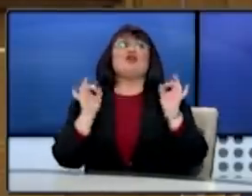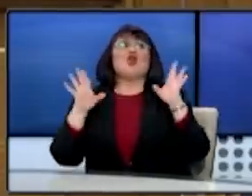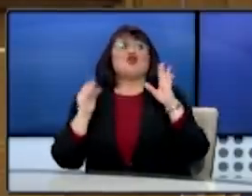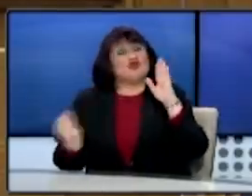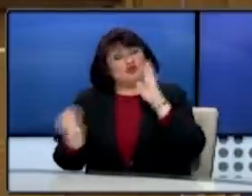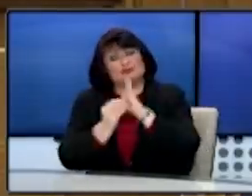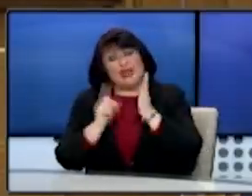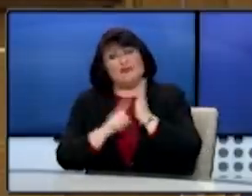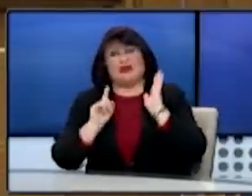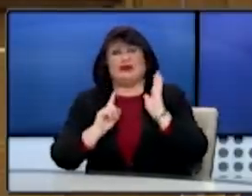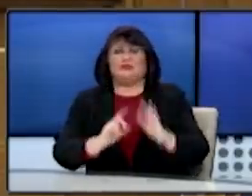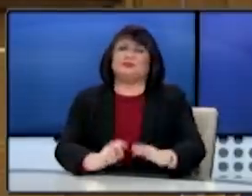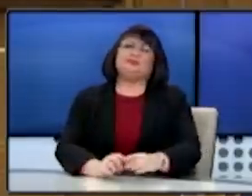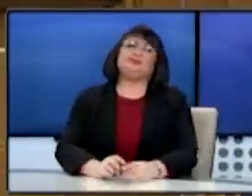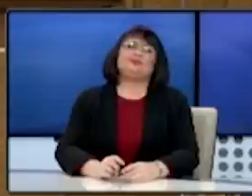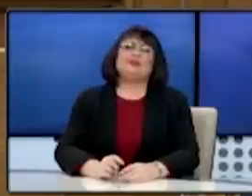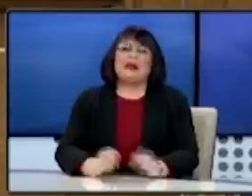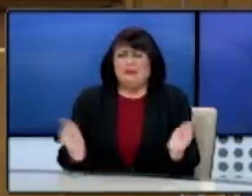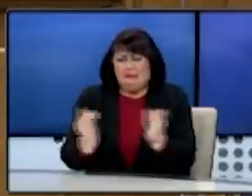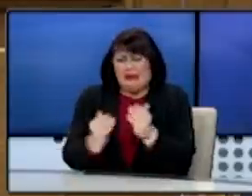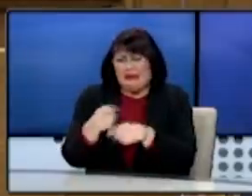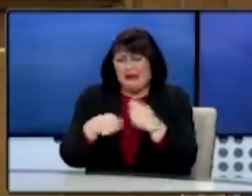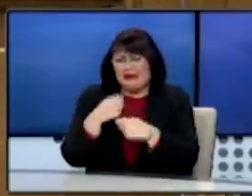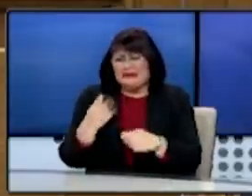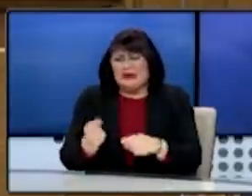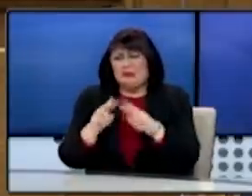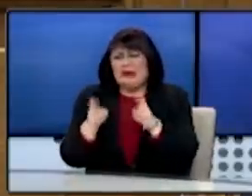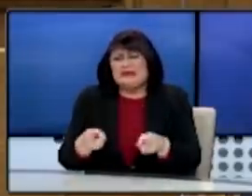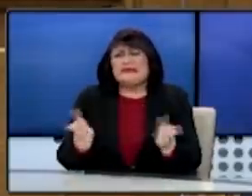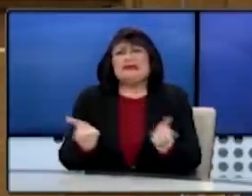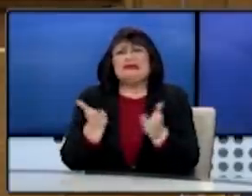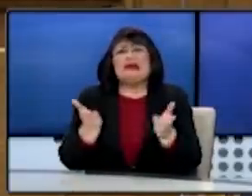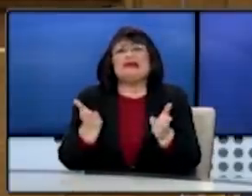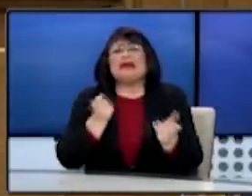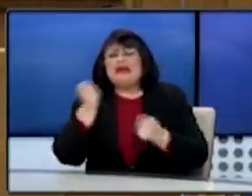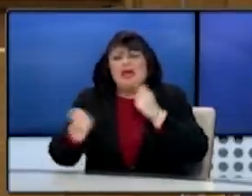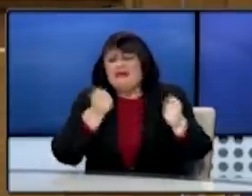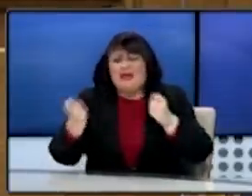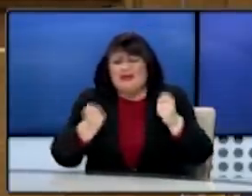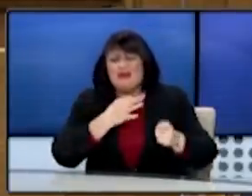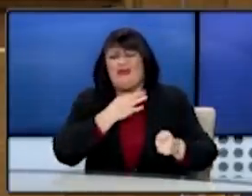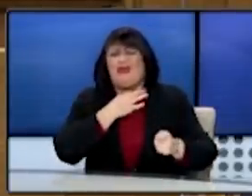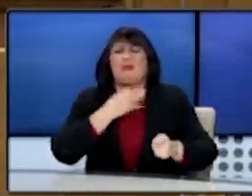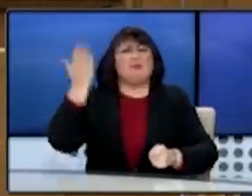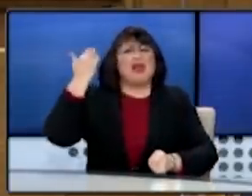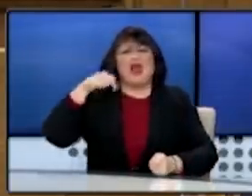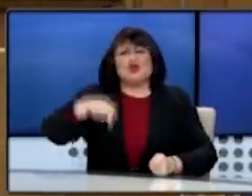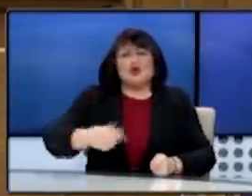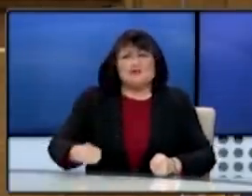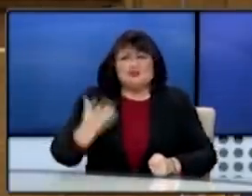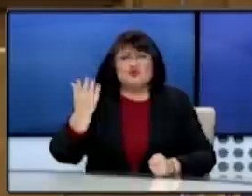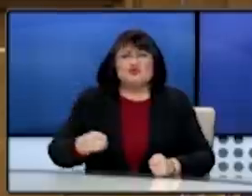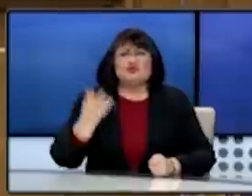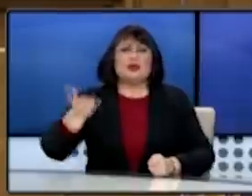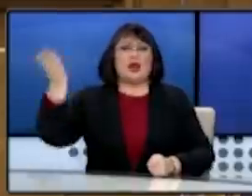αφορολόγητο. Αναφέρουμε σε όλους αυτούς τους μικροεπιχειρηματίες που παλεύουν με τα χρέη, παλιά και καινούργια, τώρα με